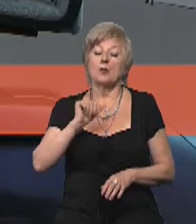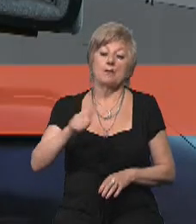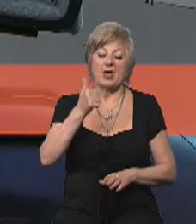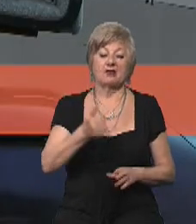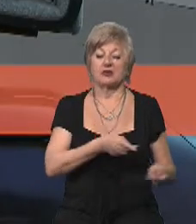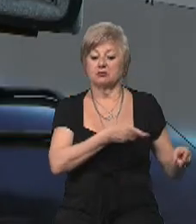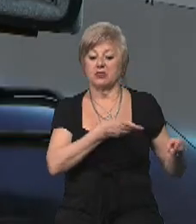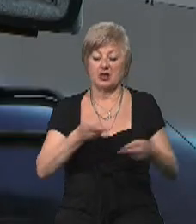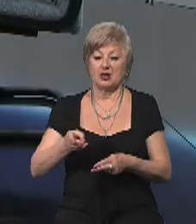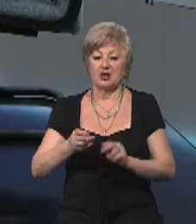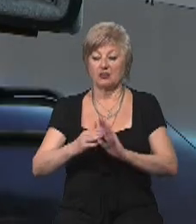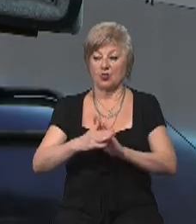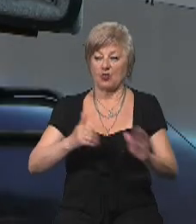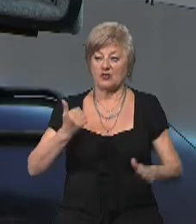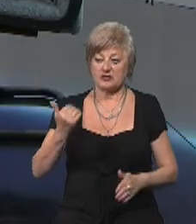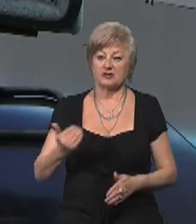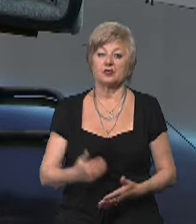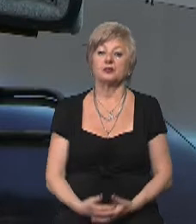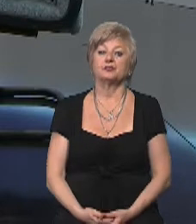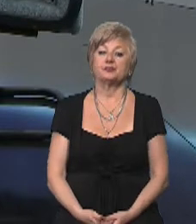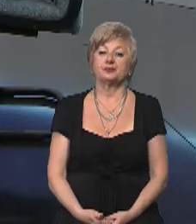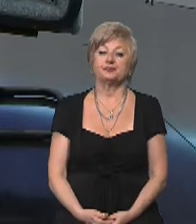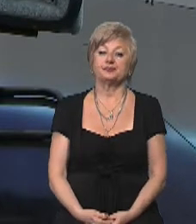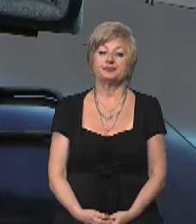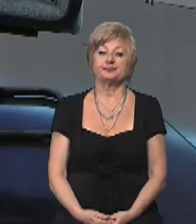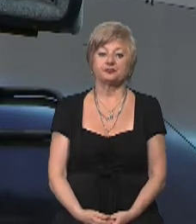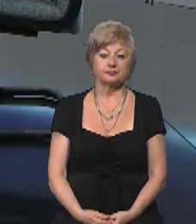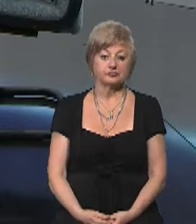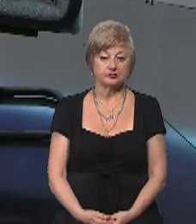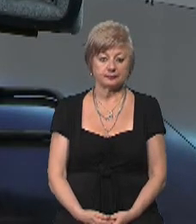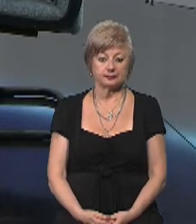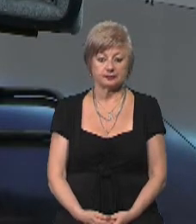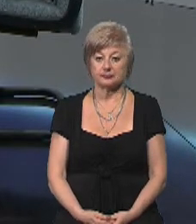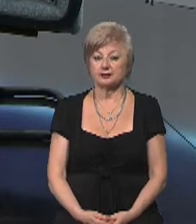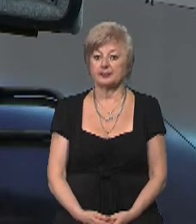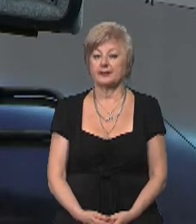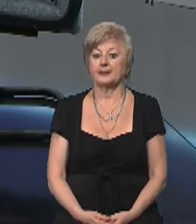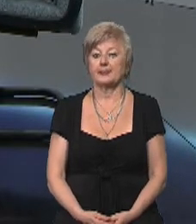по цьому випадку. Дайте нам, будь ласка, Дениса на екран.